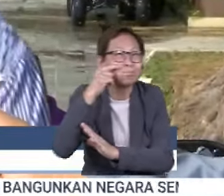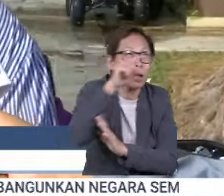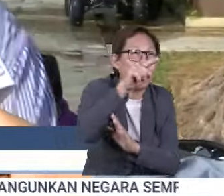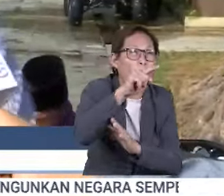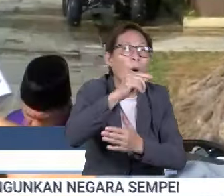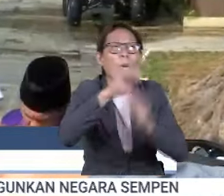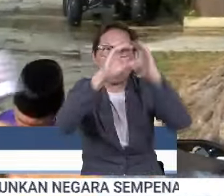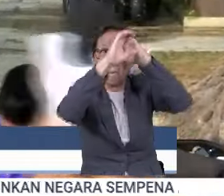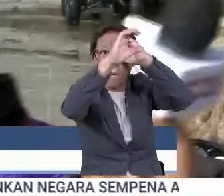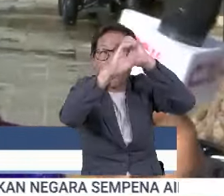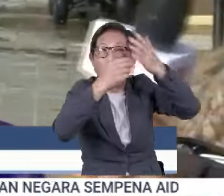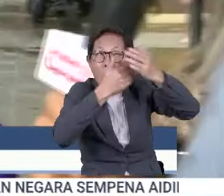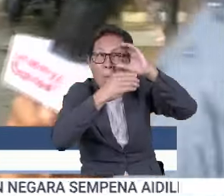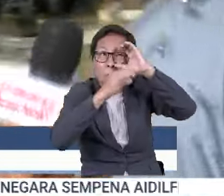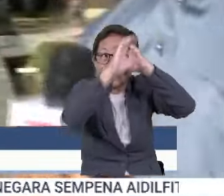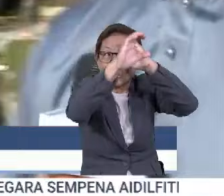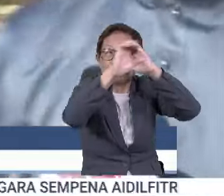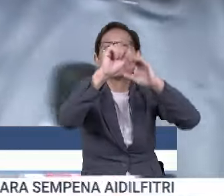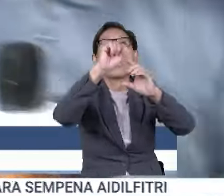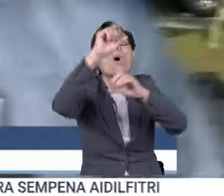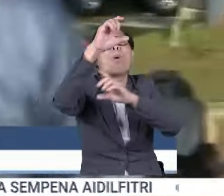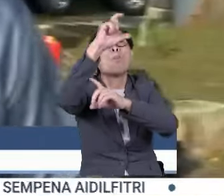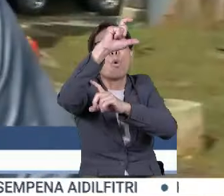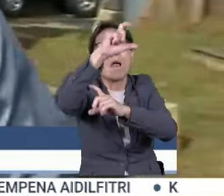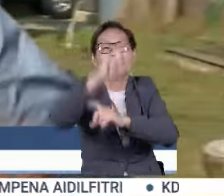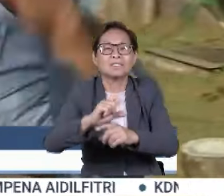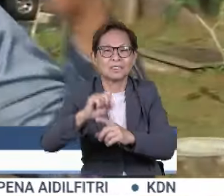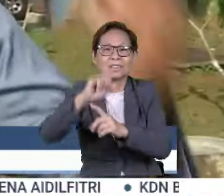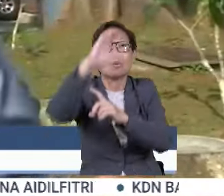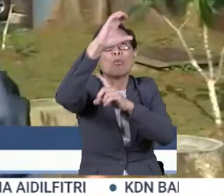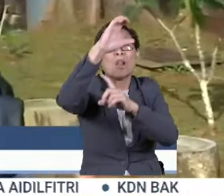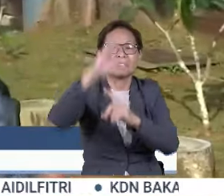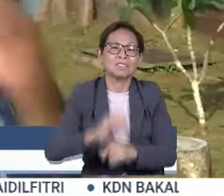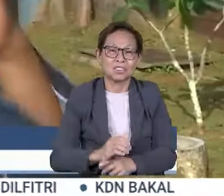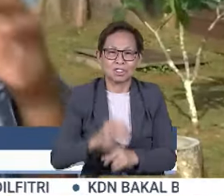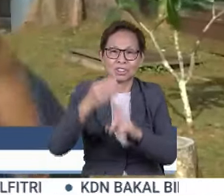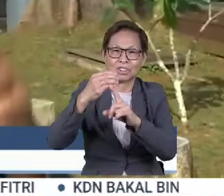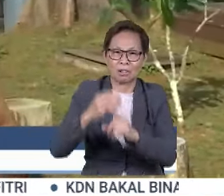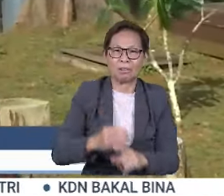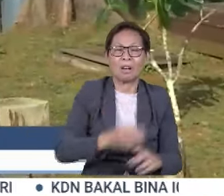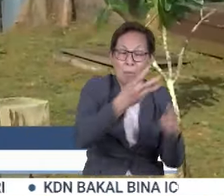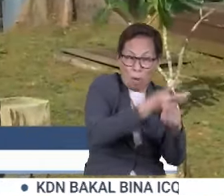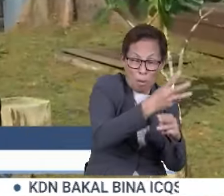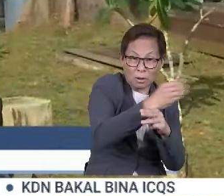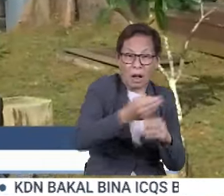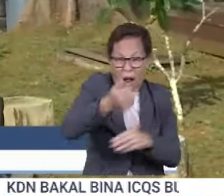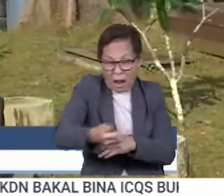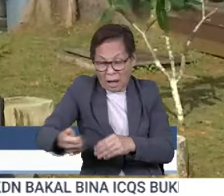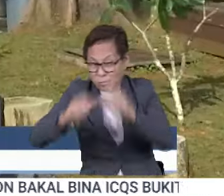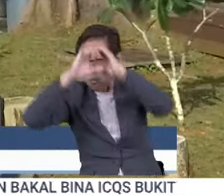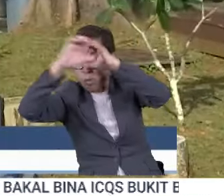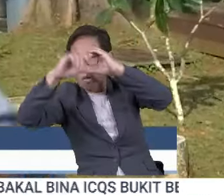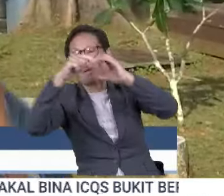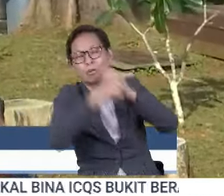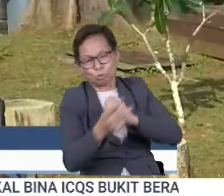anak bulan Syawal. Baik. Terima kasih Ustaz. Itu dia, bukan saja hisap, peralatan skop, peralatan untuk mengesan anak bulan